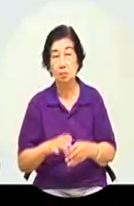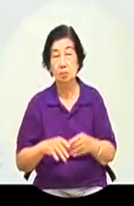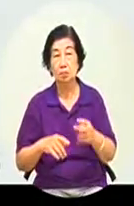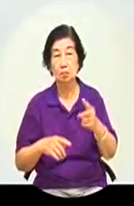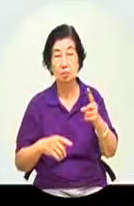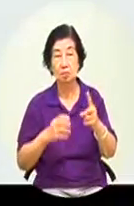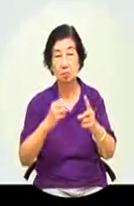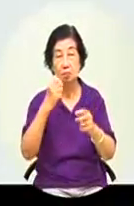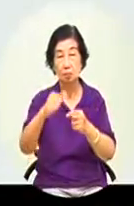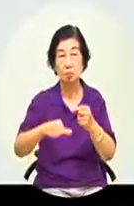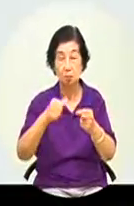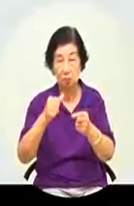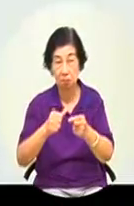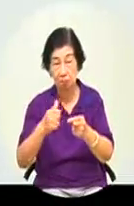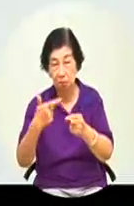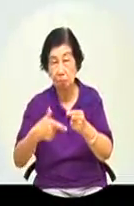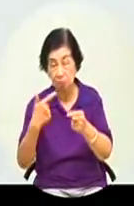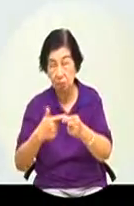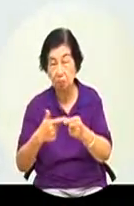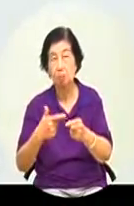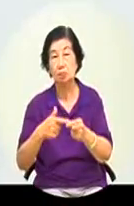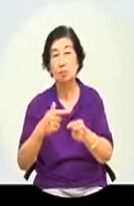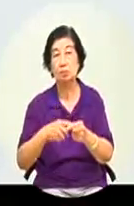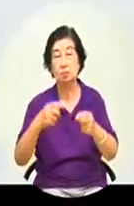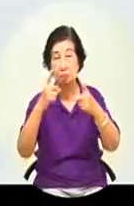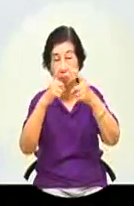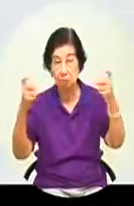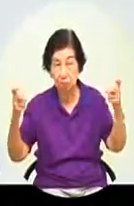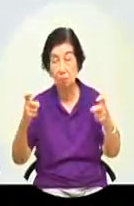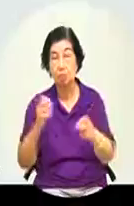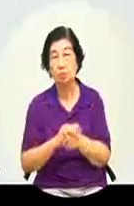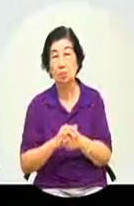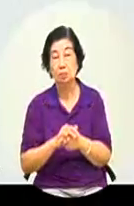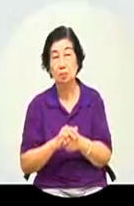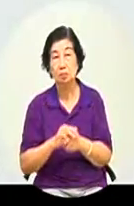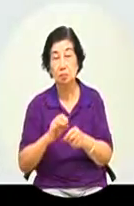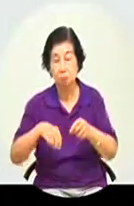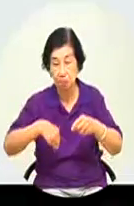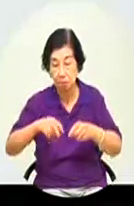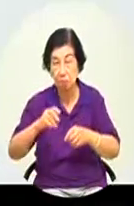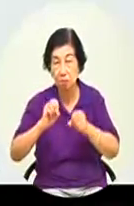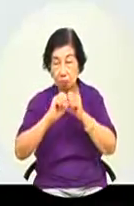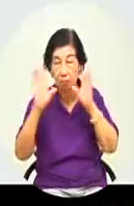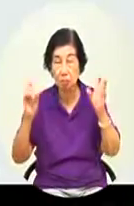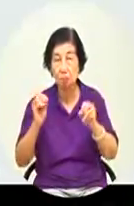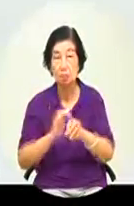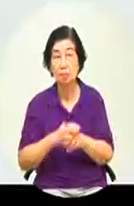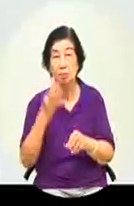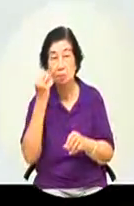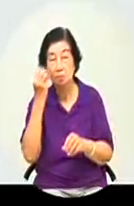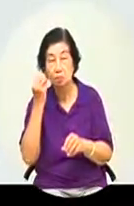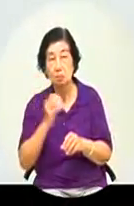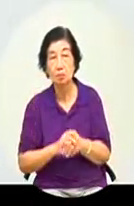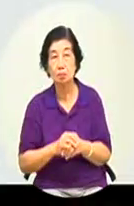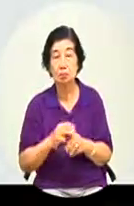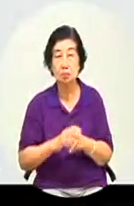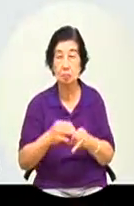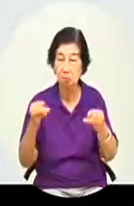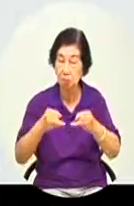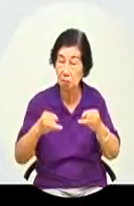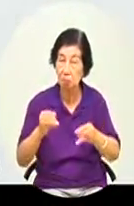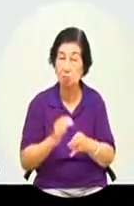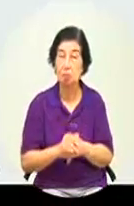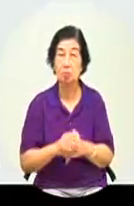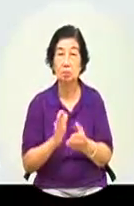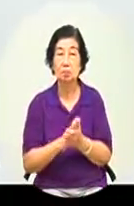106年透过城市行销预期带来的未来，我们的观光效益是怎么样？未来我们高雄市